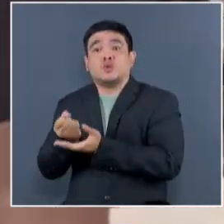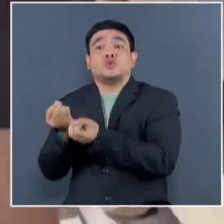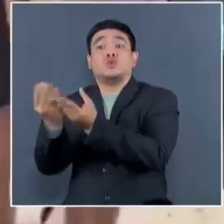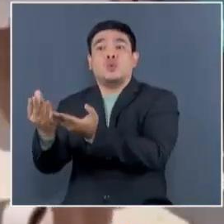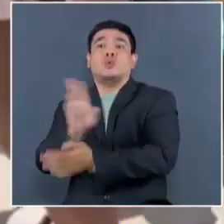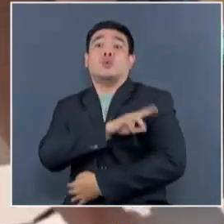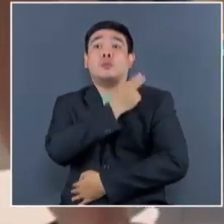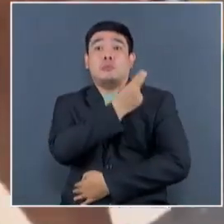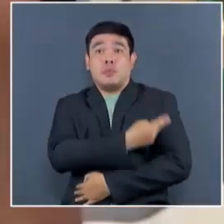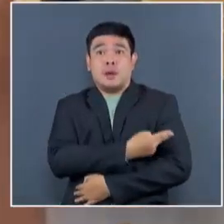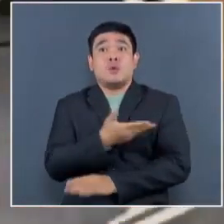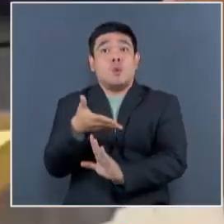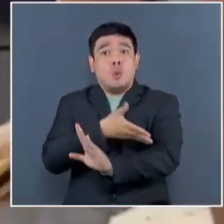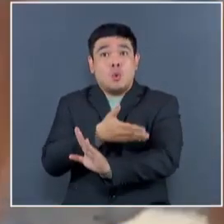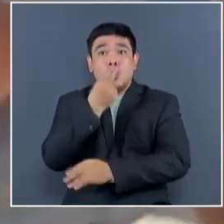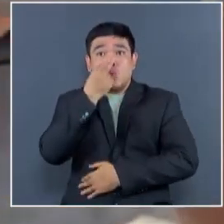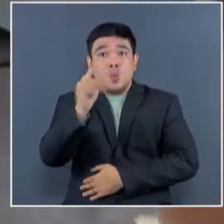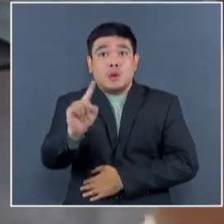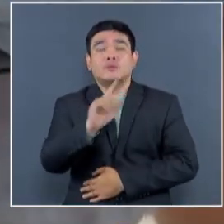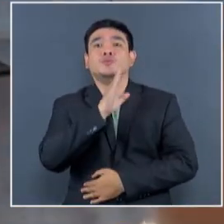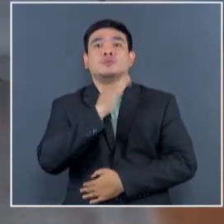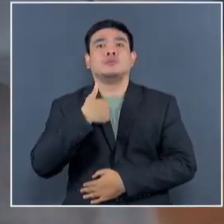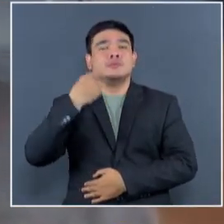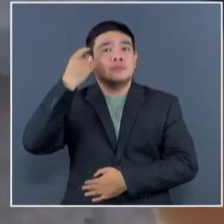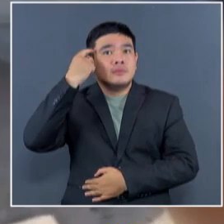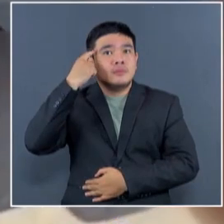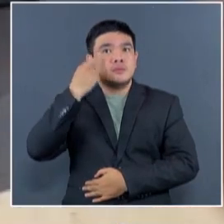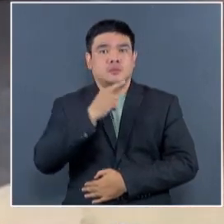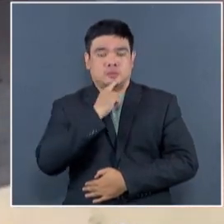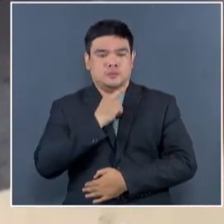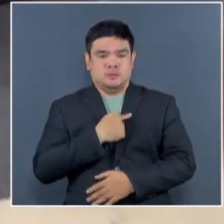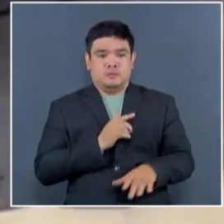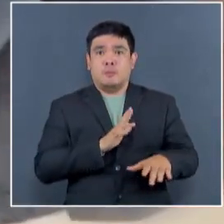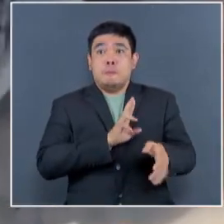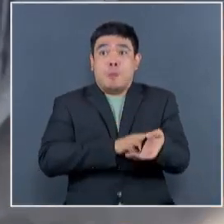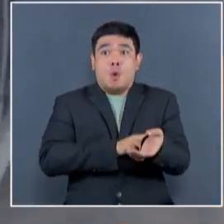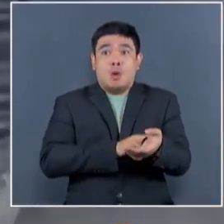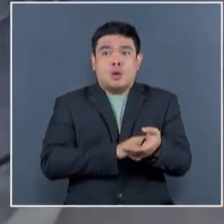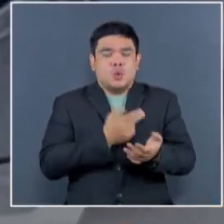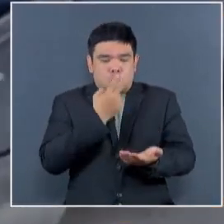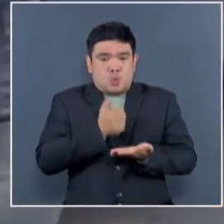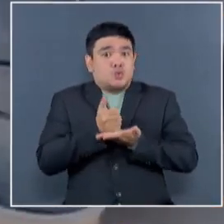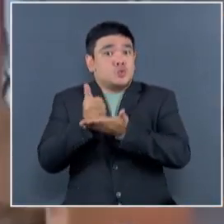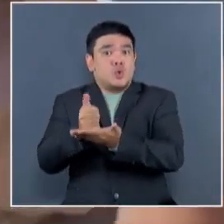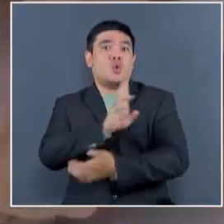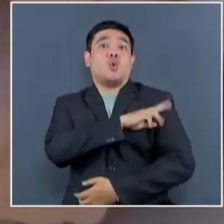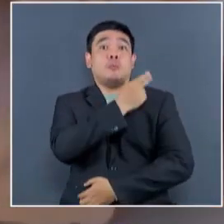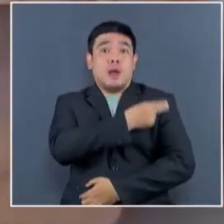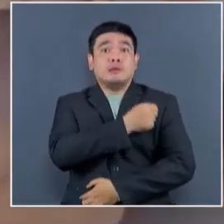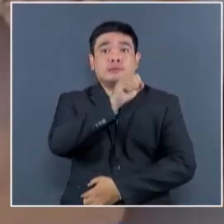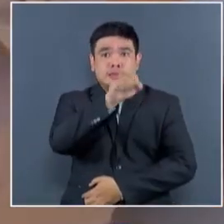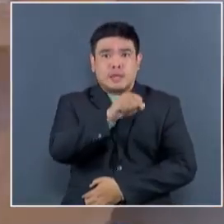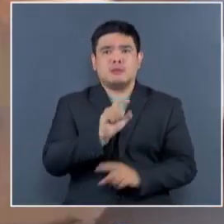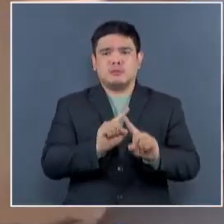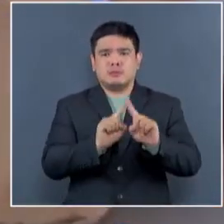โรงพยาบาลท่ามกลางประชาชนที่มุงดูเหตุการณ์เพราะว่าคุณผู้ชมฮะคือเอาหล่ะคุณหมอเนี่ยเป็นคุณหมอคลินิกก็จริงยังไงก็ต้องส่งโรงพยาบาลอยู่ดีแต่ถาม